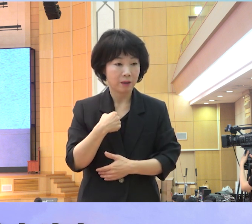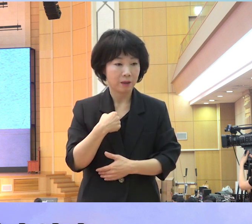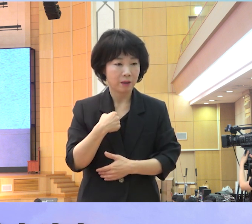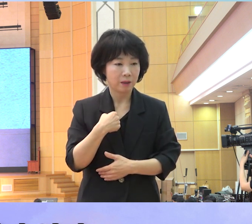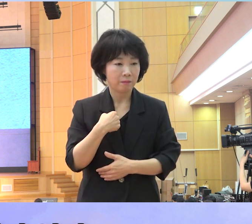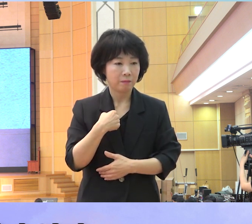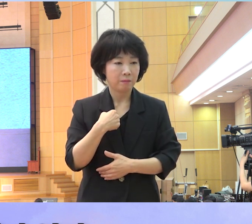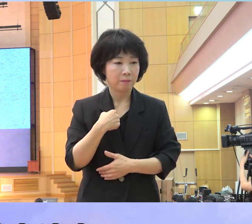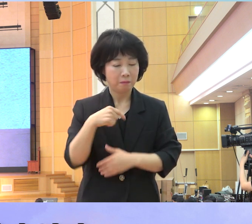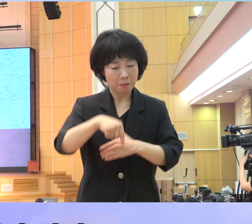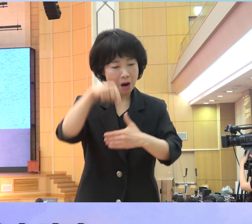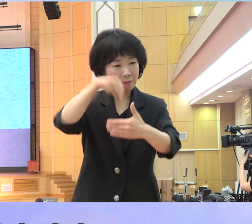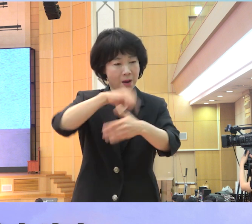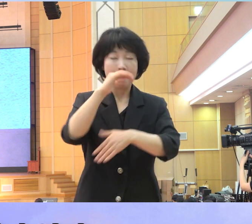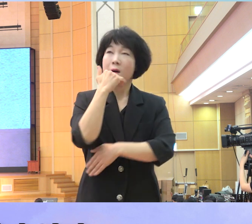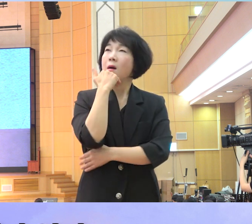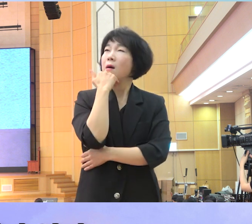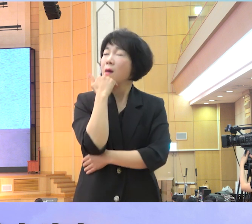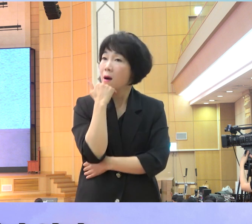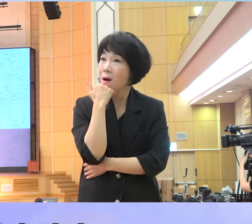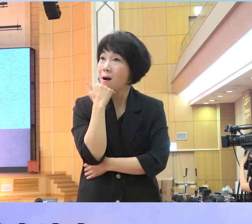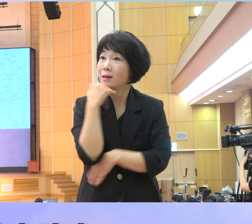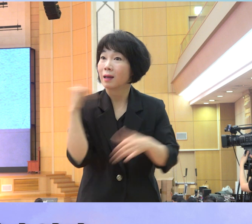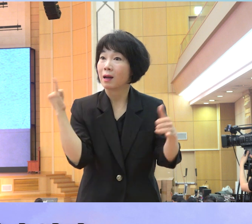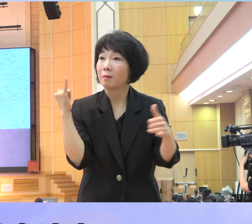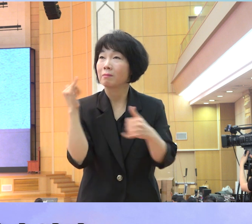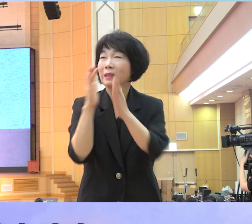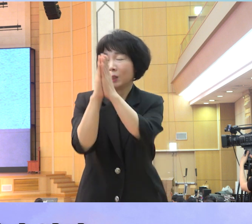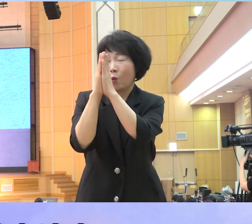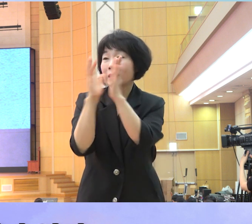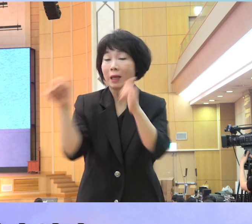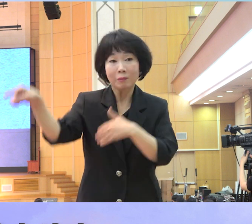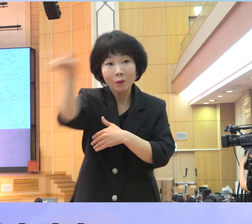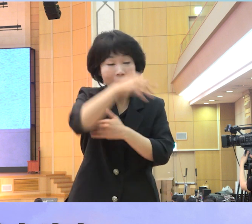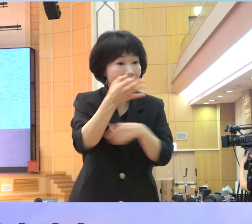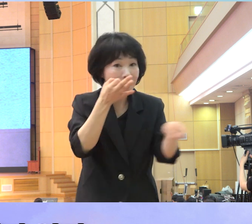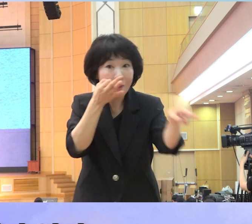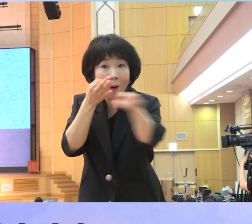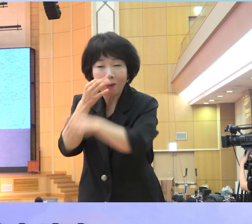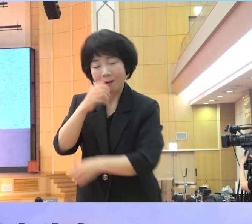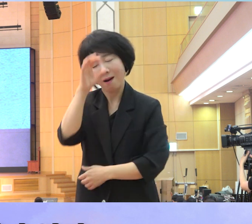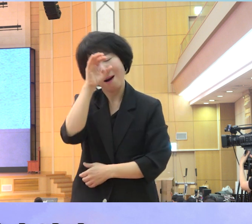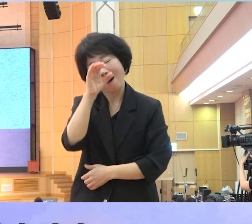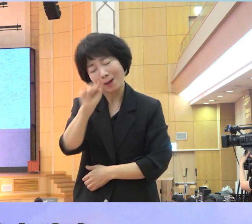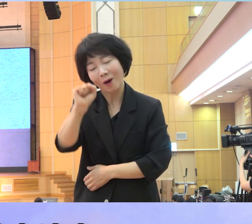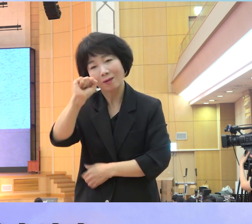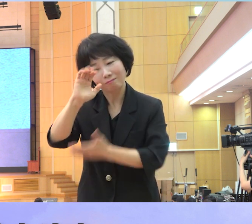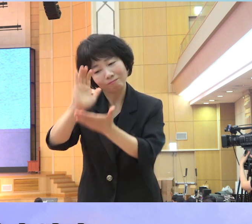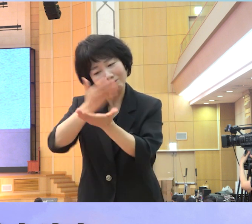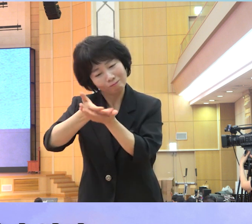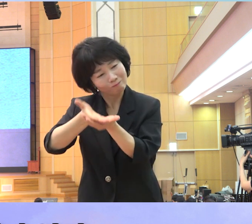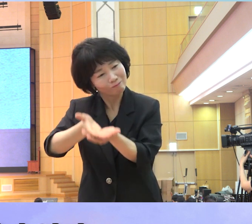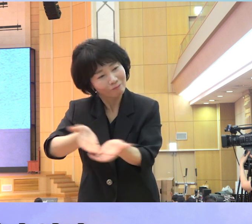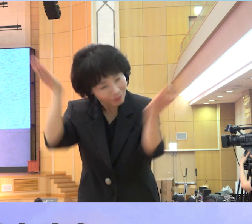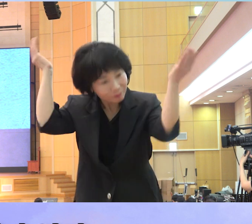무릇 기다리는 자에게나 구하는 영혼에게 여호와께서 선을 베푸시는 도다.